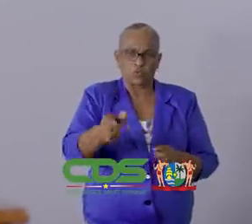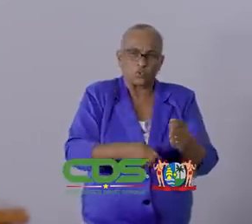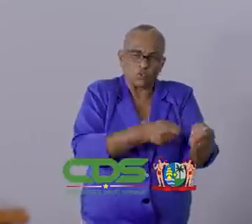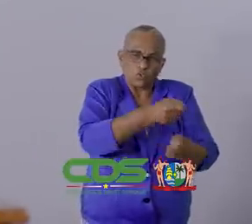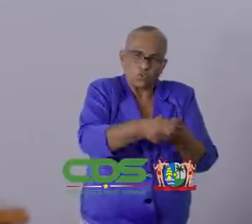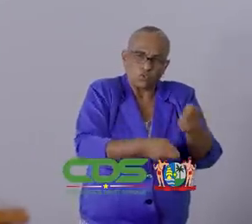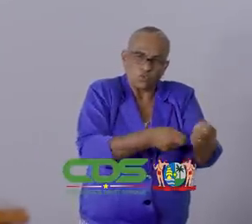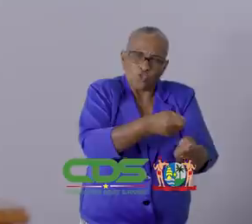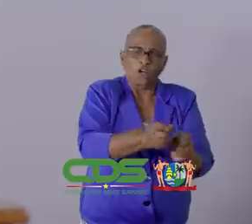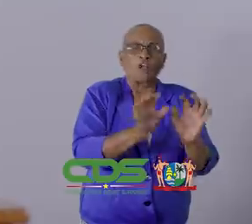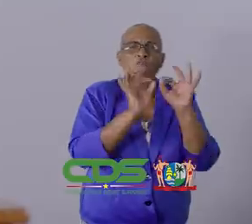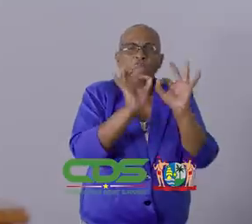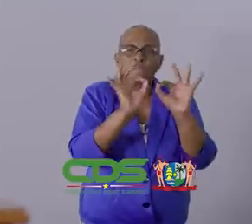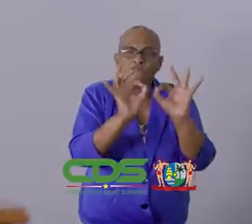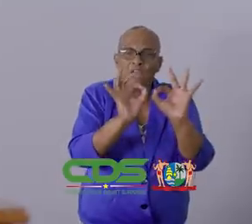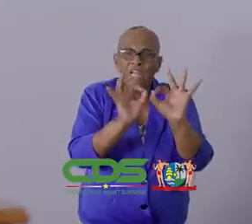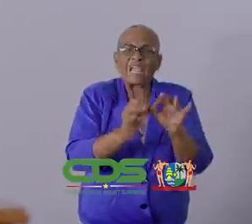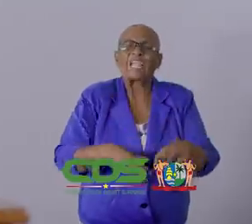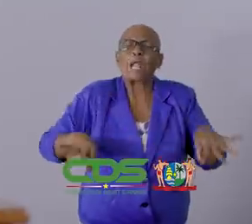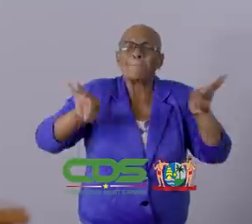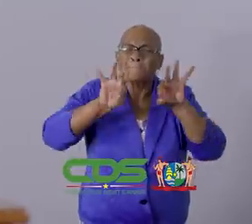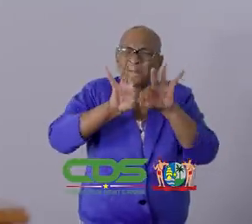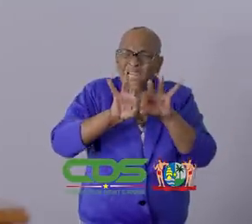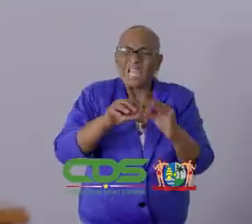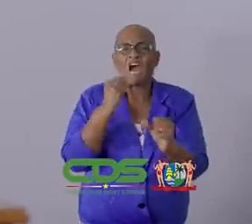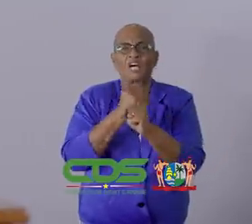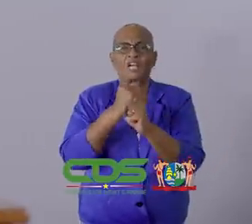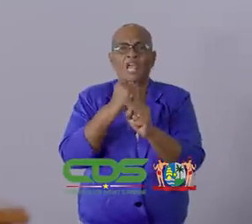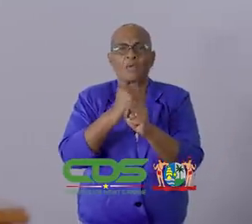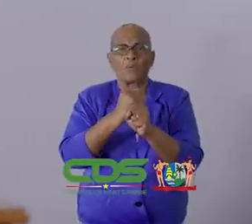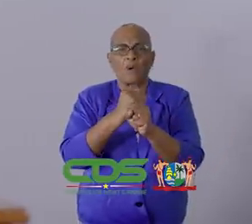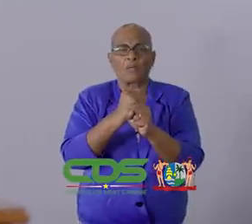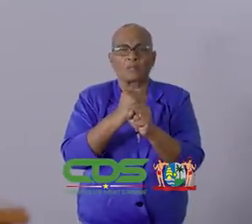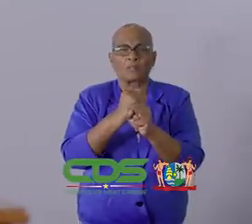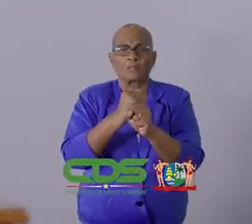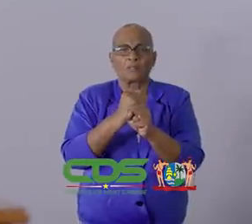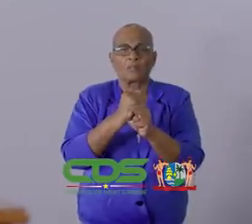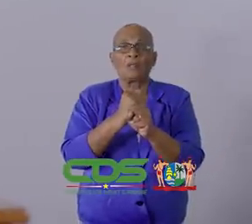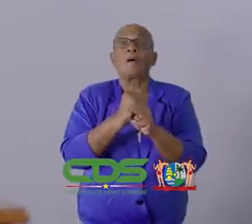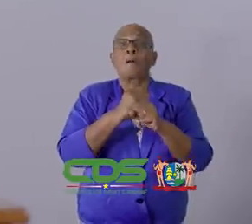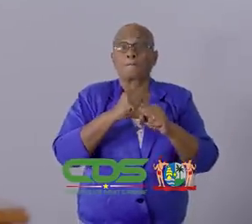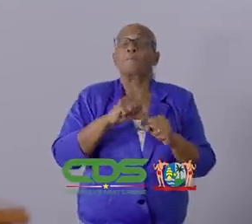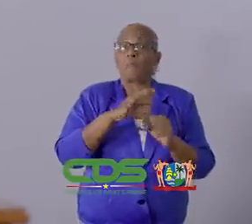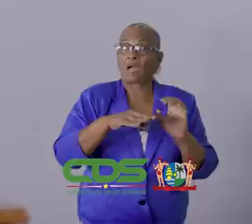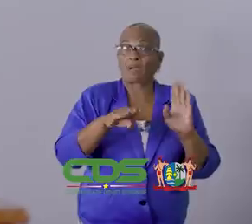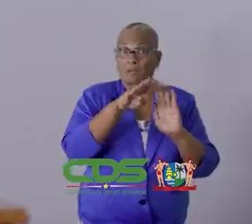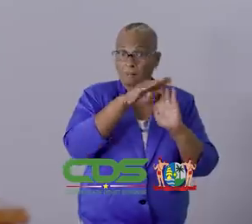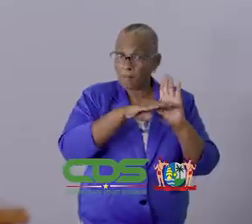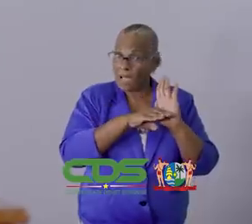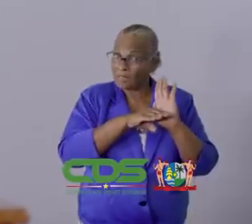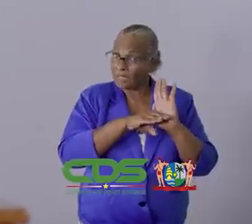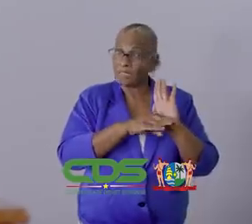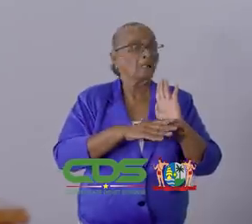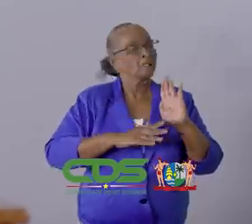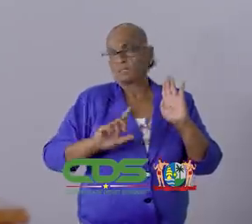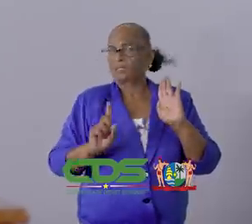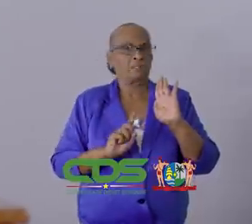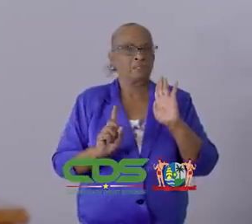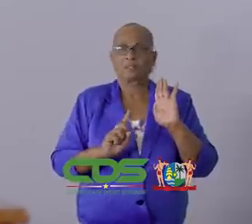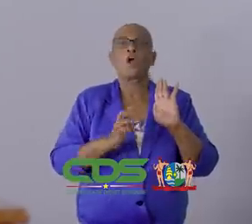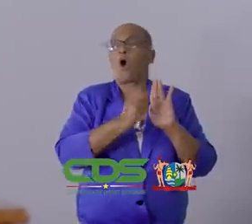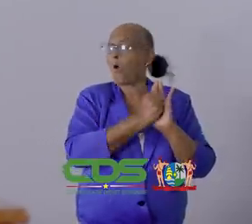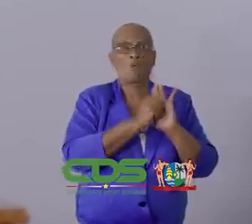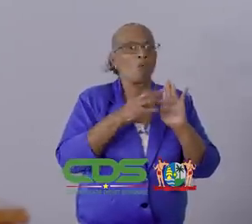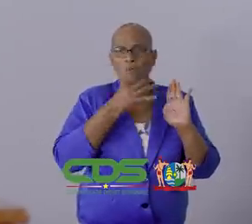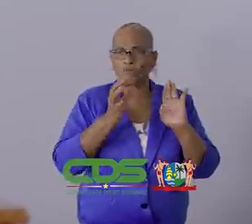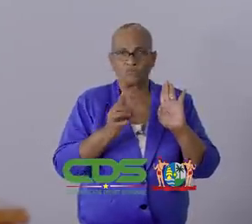zorg, veiligheid en essentiële diensten zijn gevrijwaard van de bovengenoemde maatregelen.